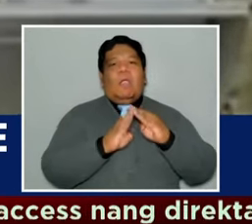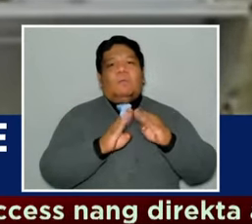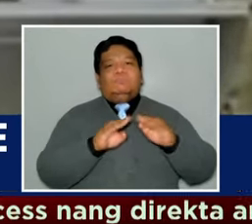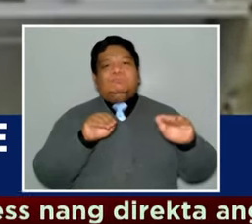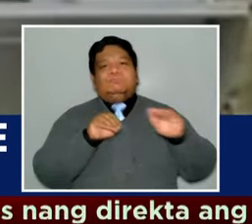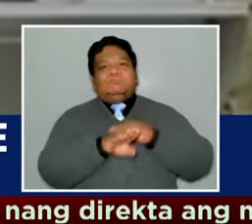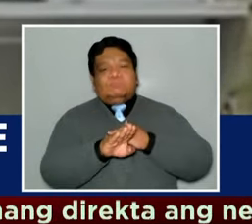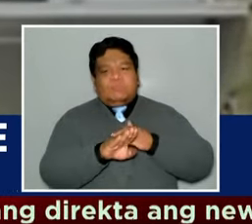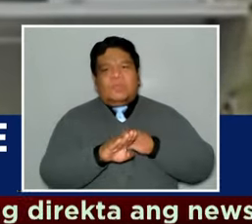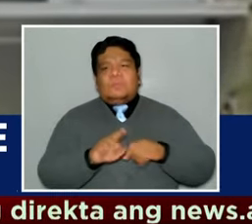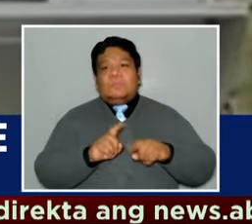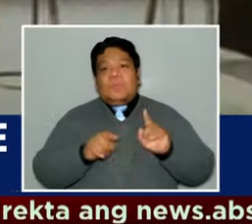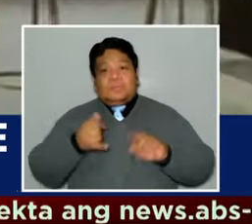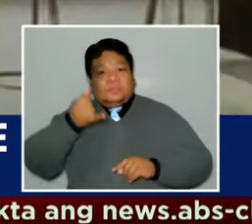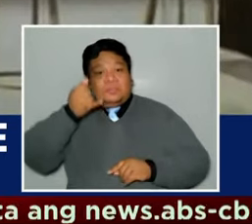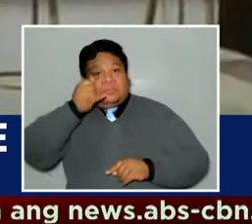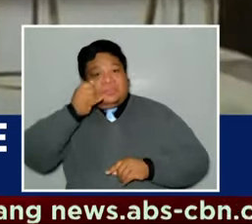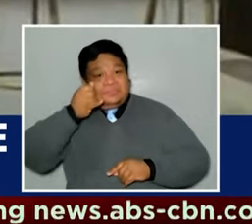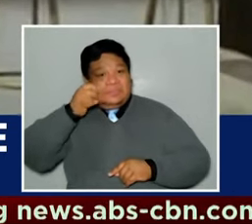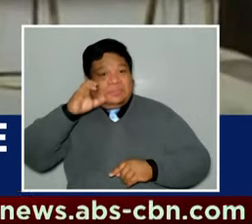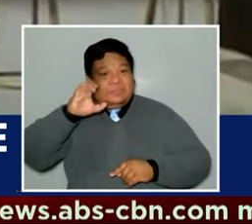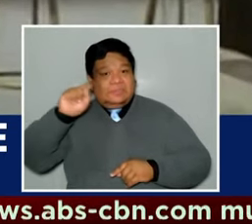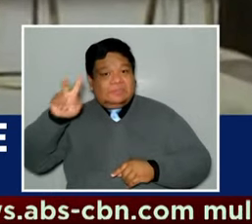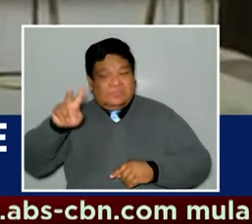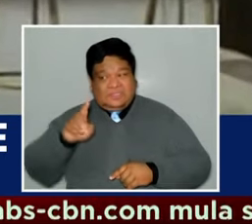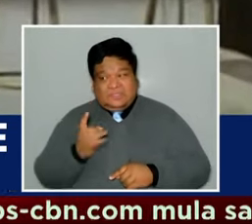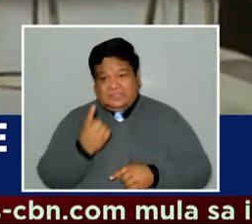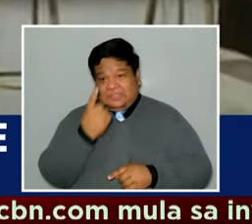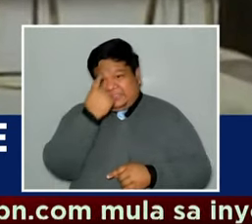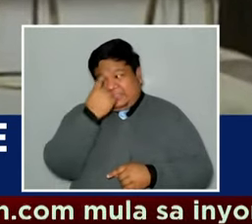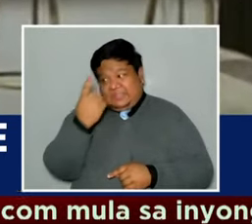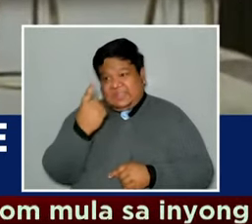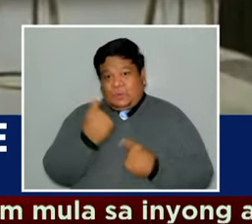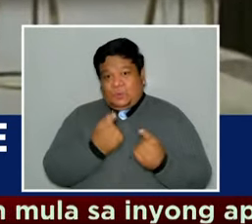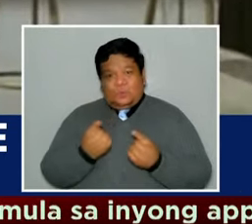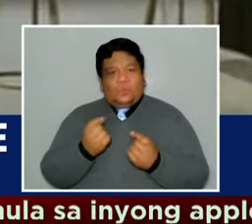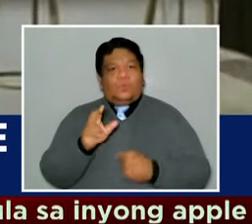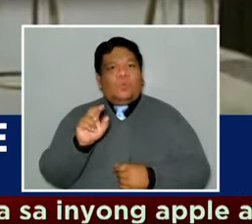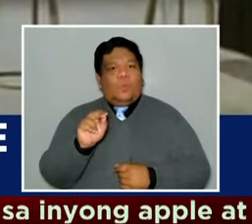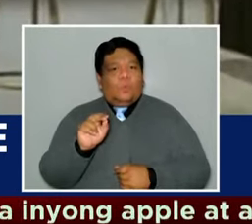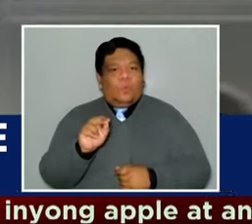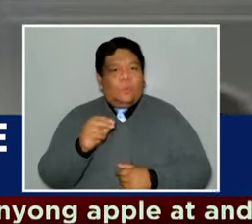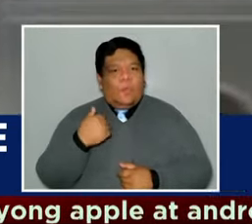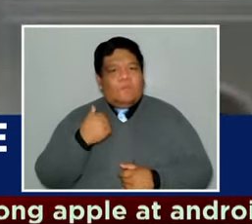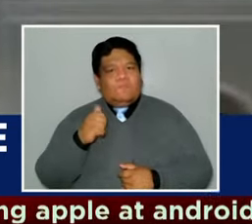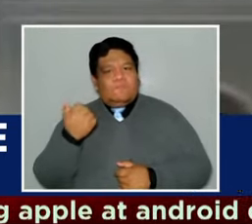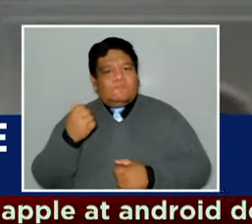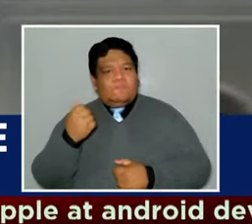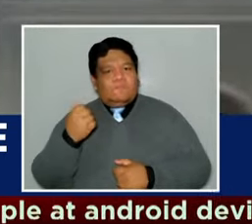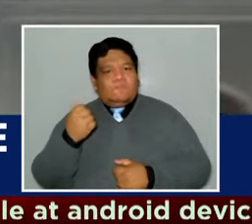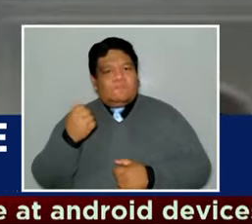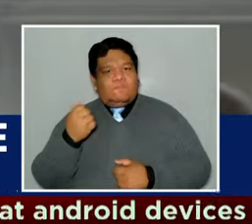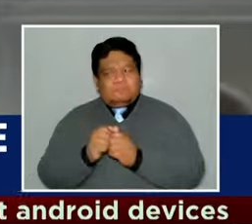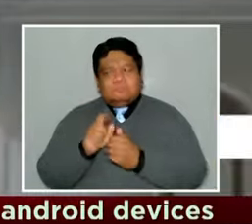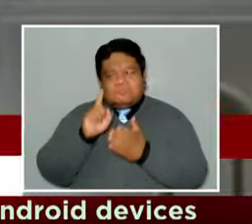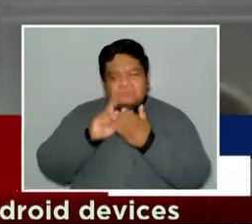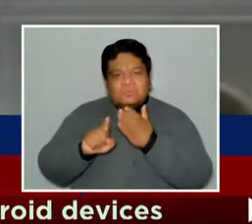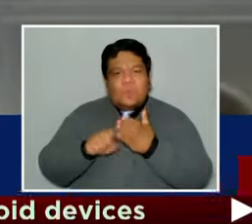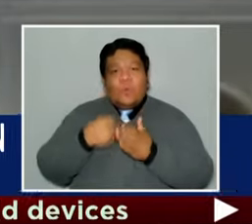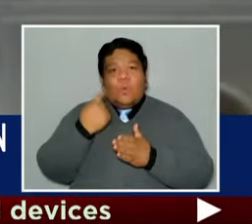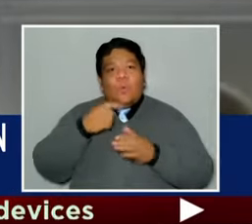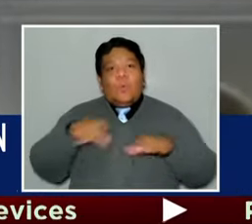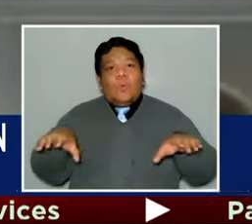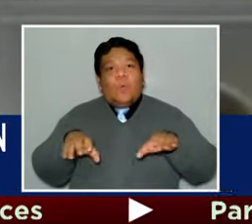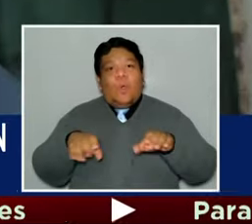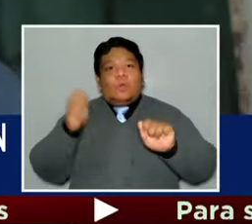ng pagnanakaw sa subdivision. Isa sa mga iniimbestigahan ng mga otoridad ay ang mga construction worker na napansing na mamalagi sa loob